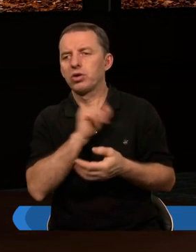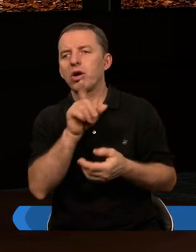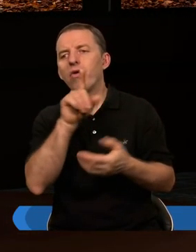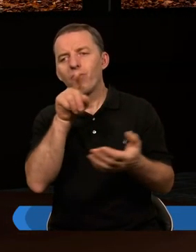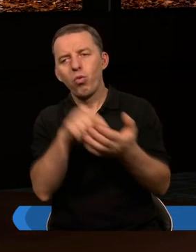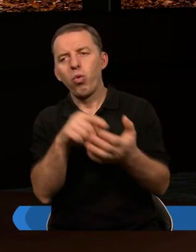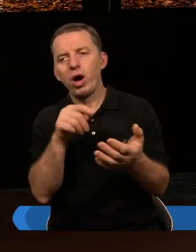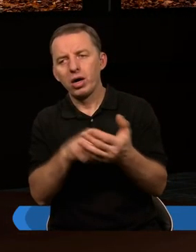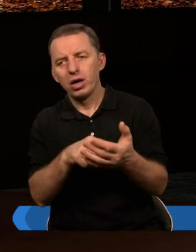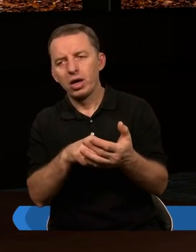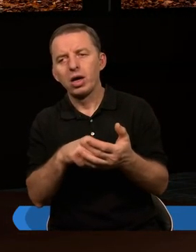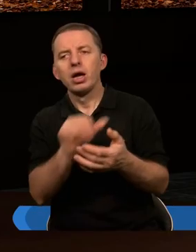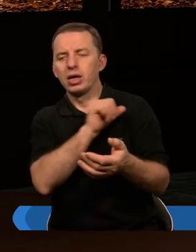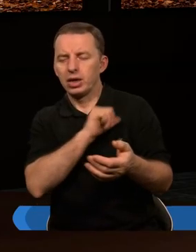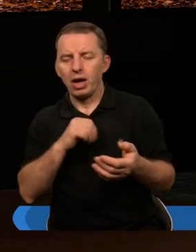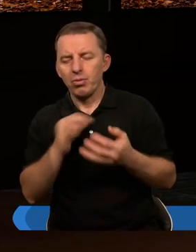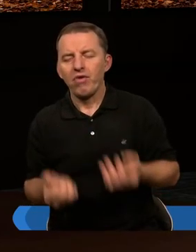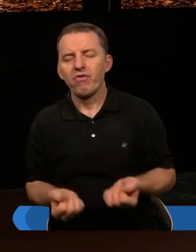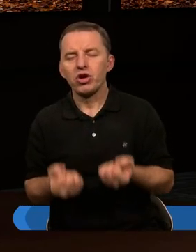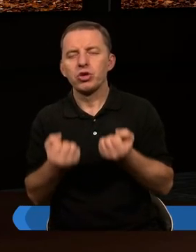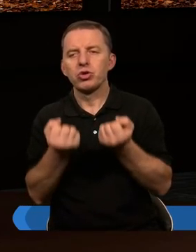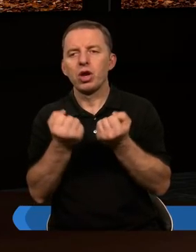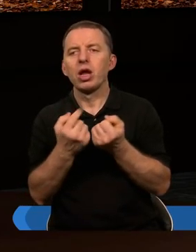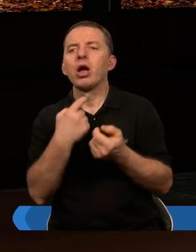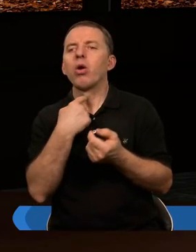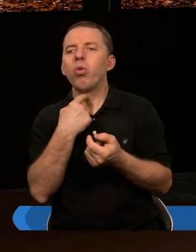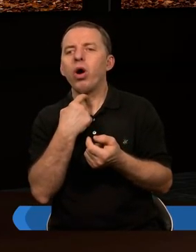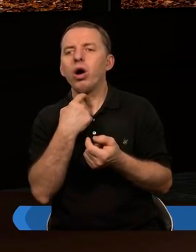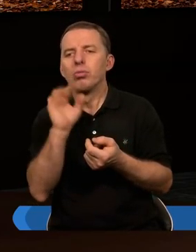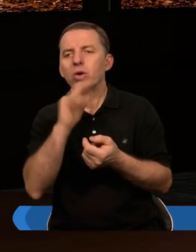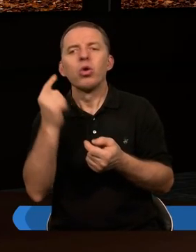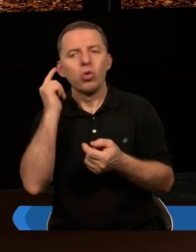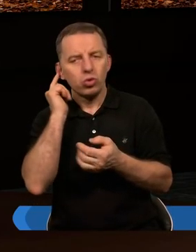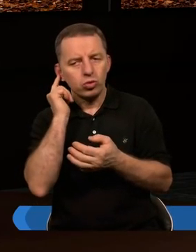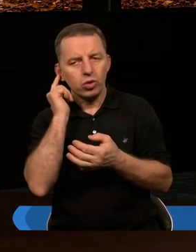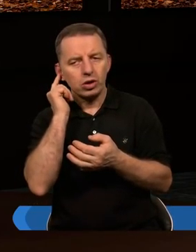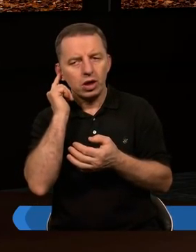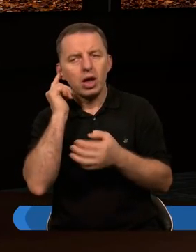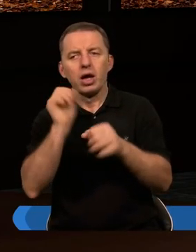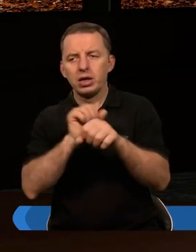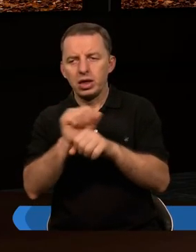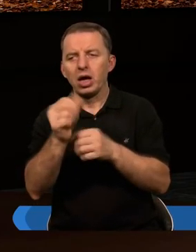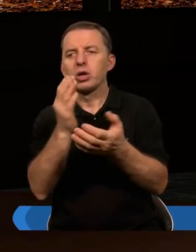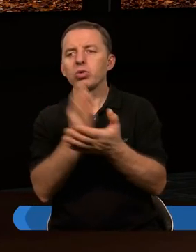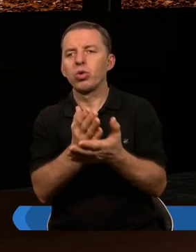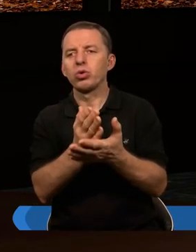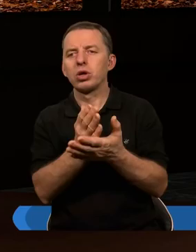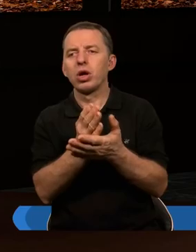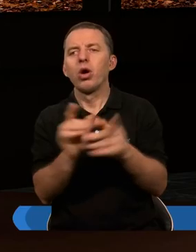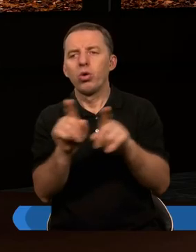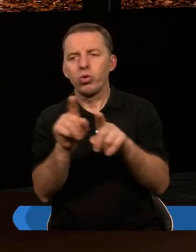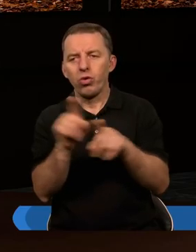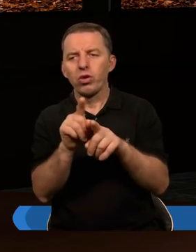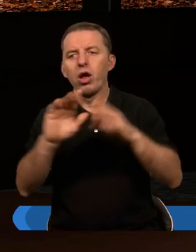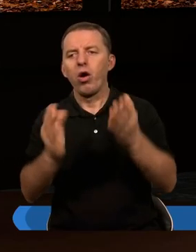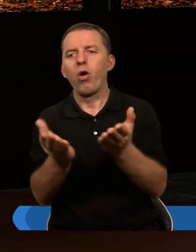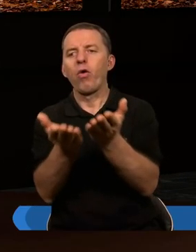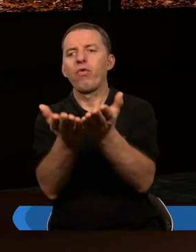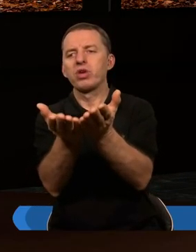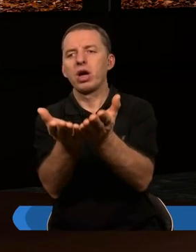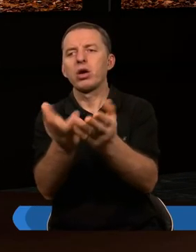właśnie samo to wysilenie się, żeby ten głos Boży usłyszeć, jest już również jakąś